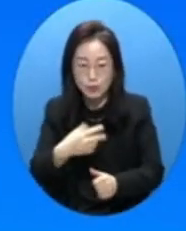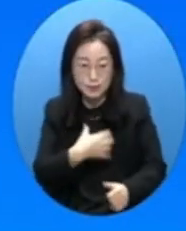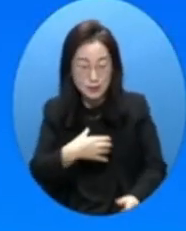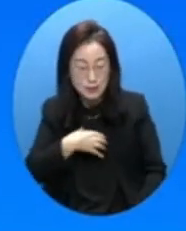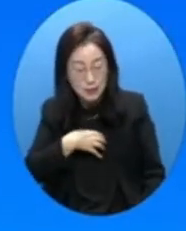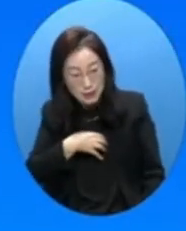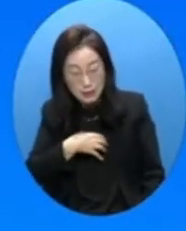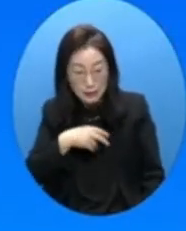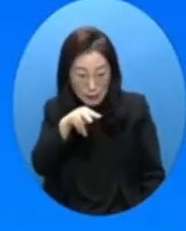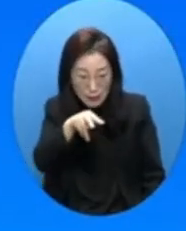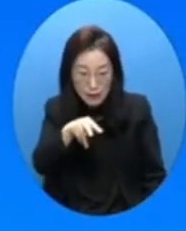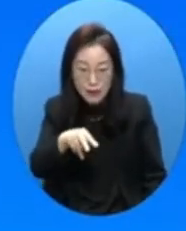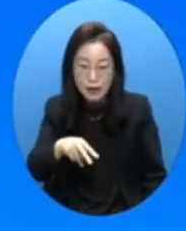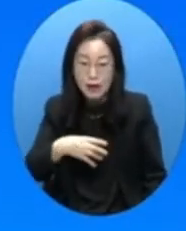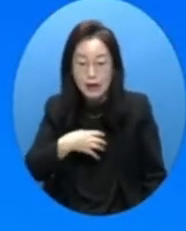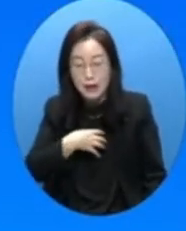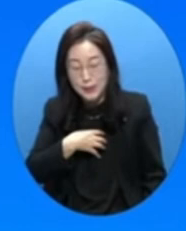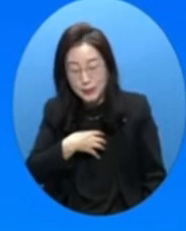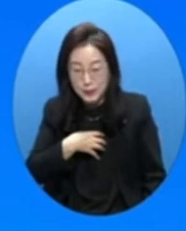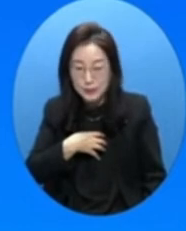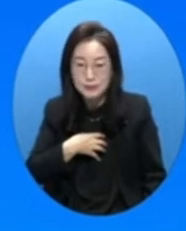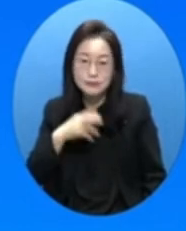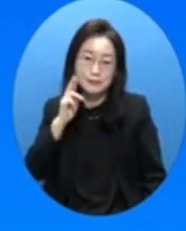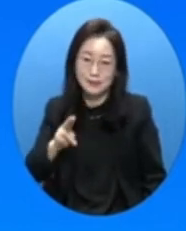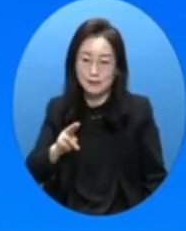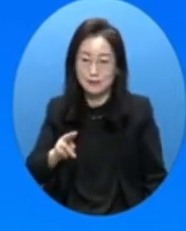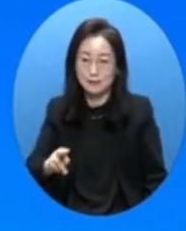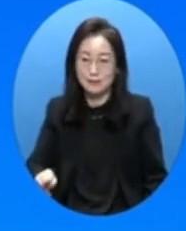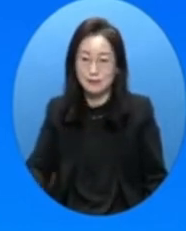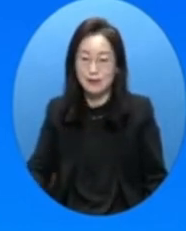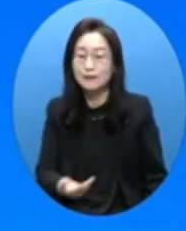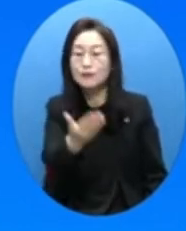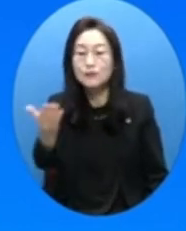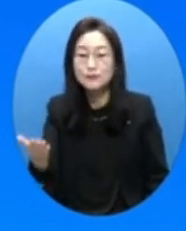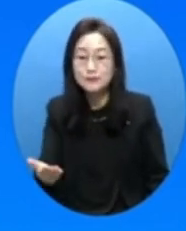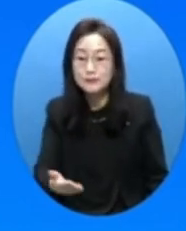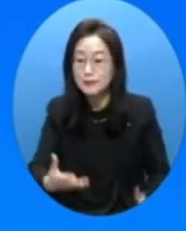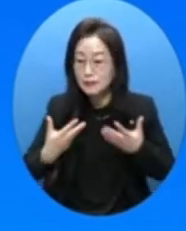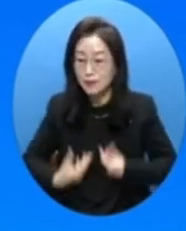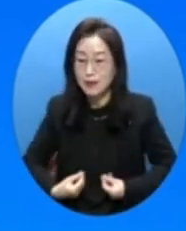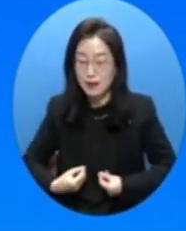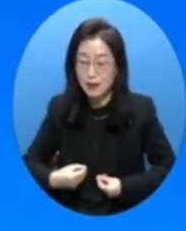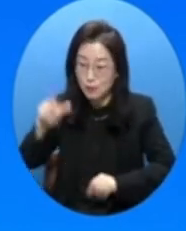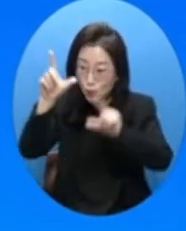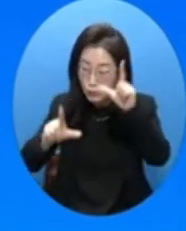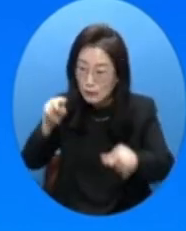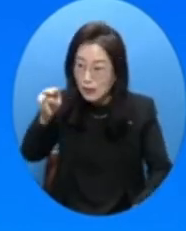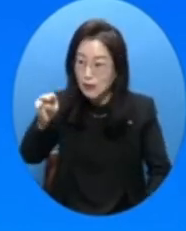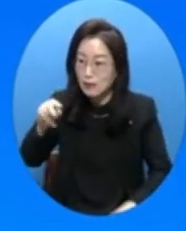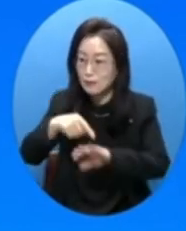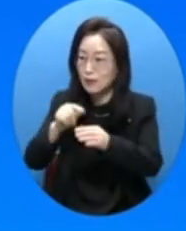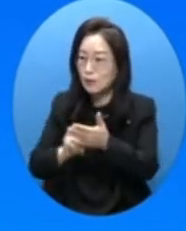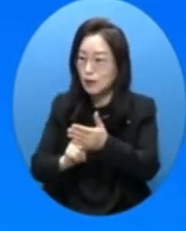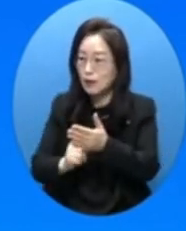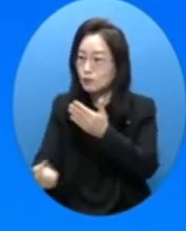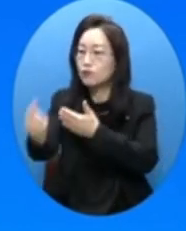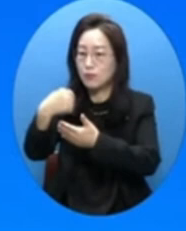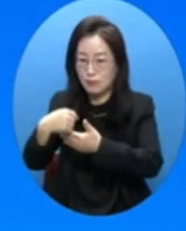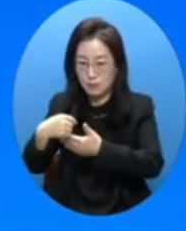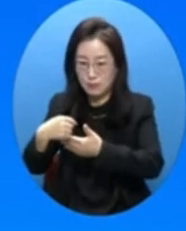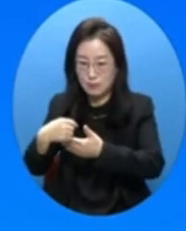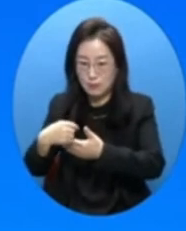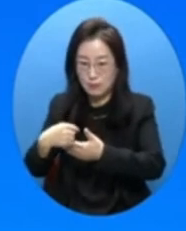바라보면 염려, 근심, 걱정이 내게 들어오는 것입니다. 여러분 절망의 모습을 바라보면 절망이 내 마음 가운데 자리를 잡게 되는